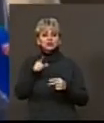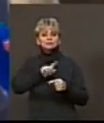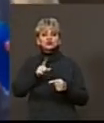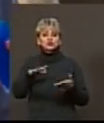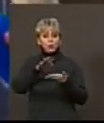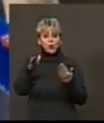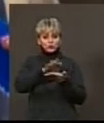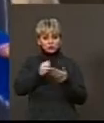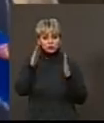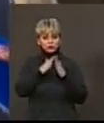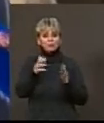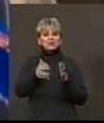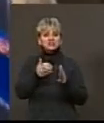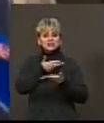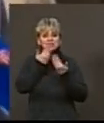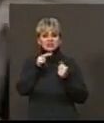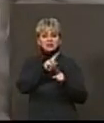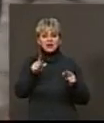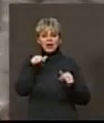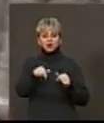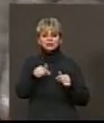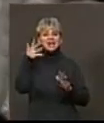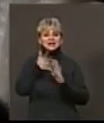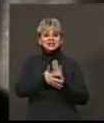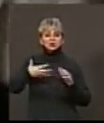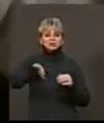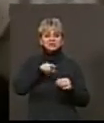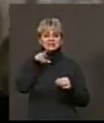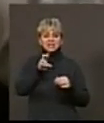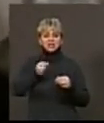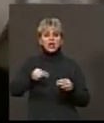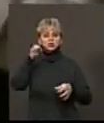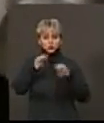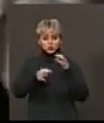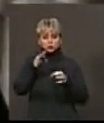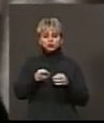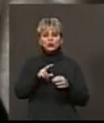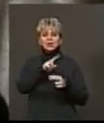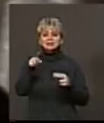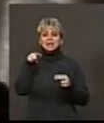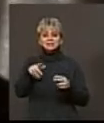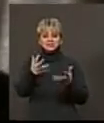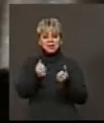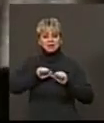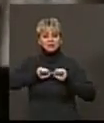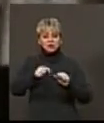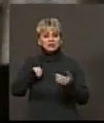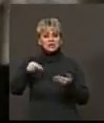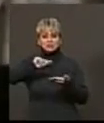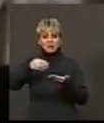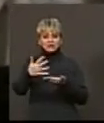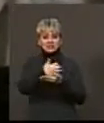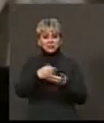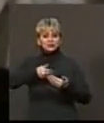сноса дома? Причин нету никакой. Расходы все идут на суд и нанятие адвокатов, на справки собираем.